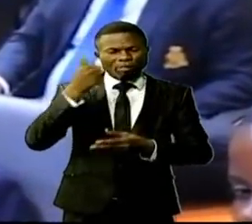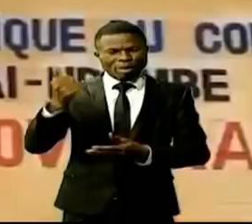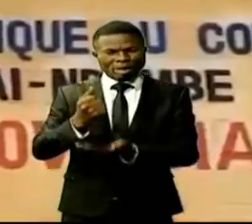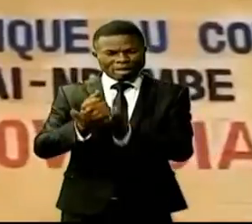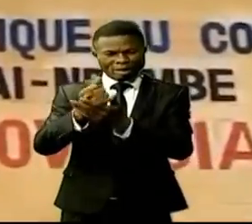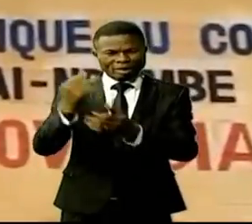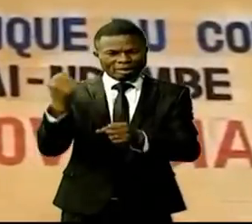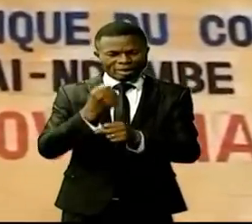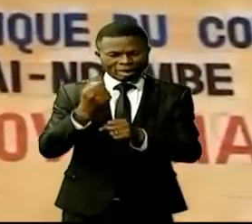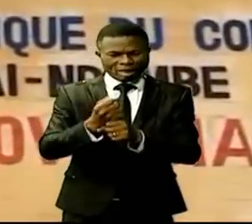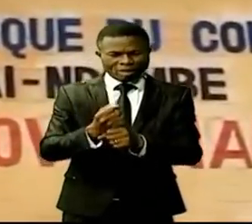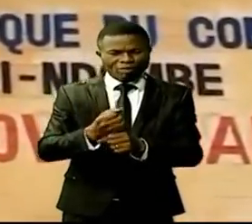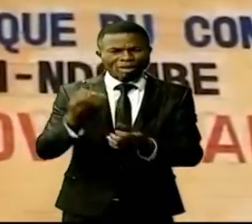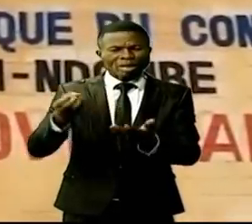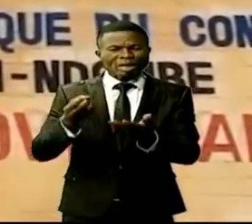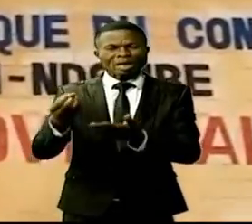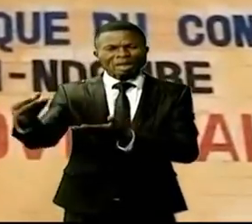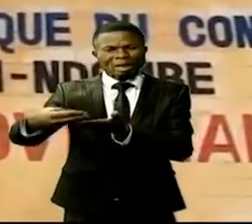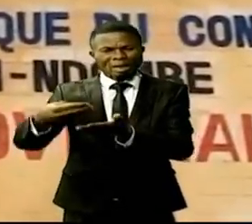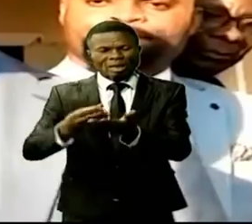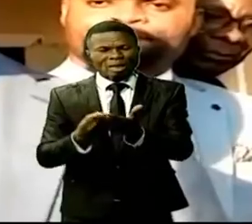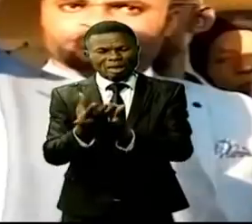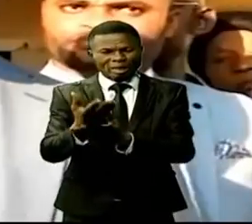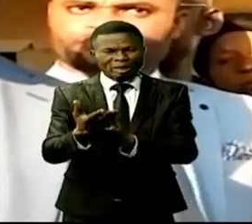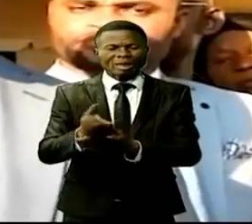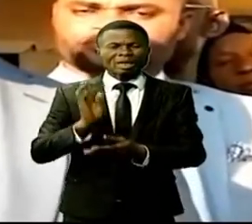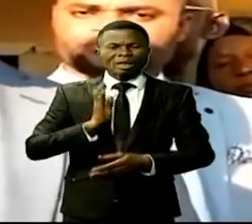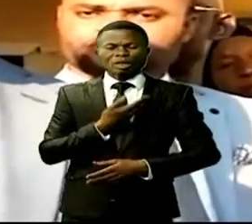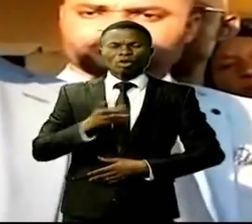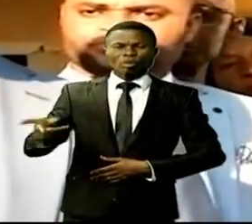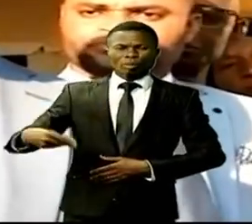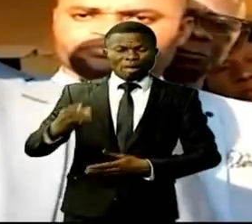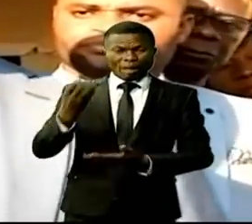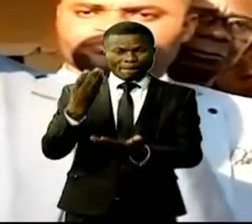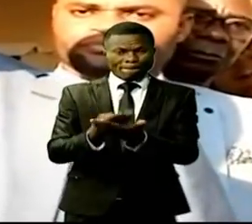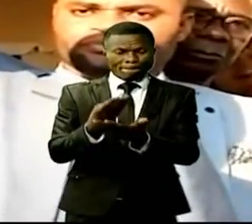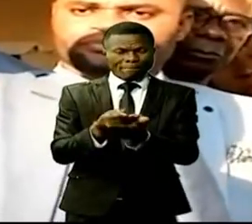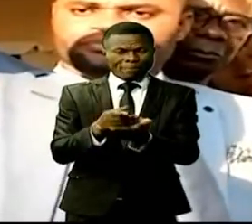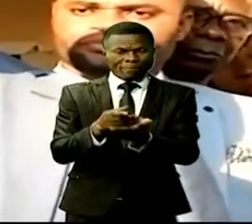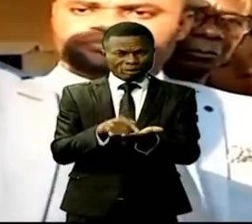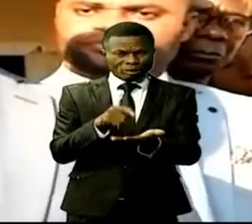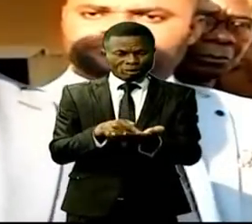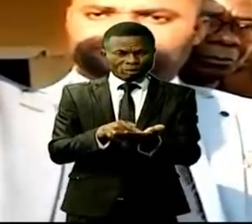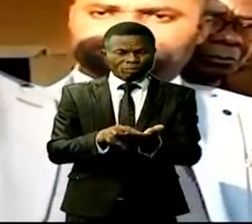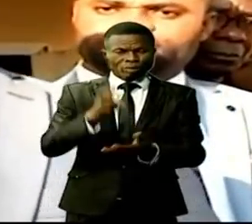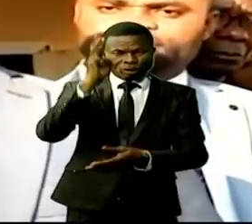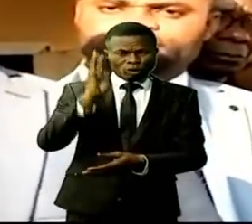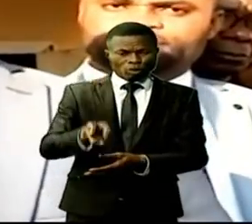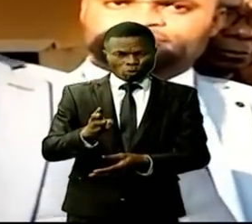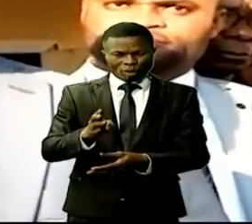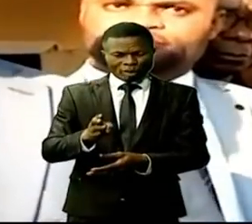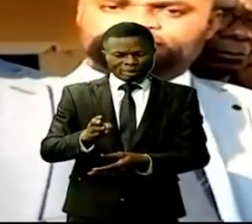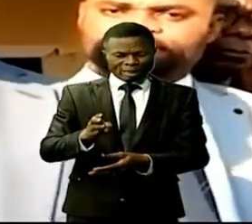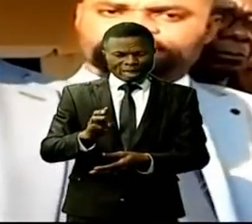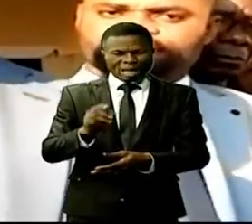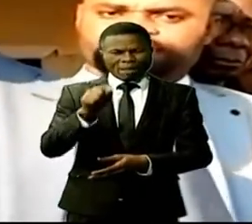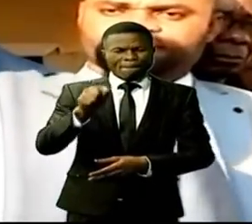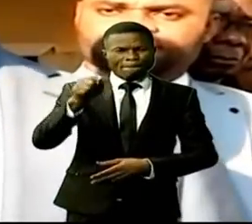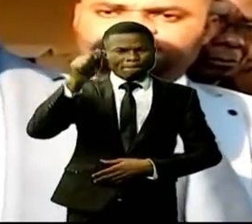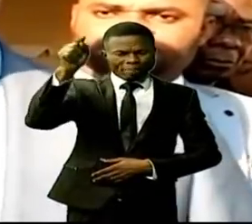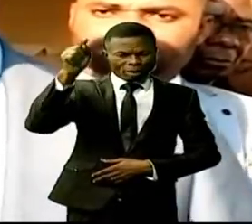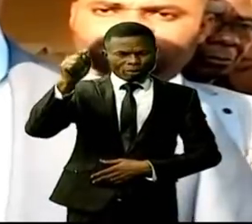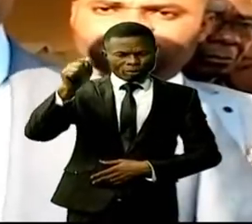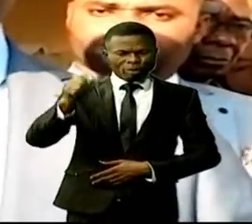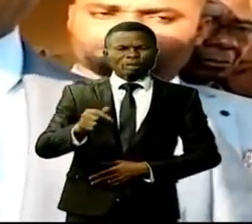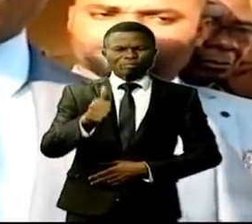devoir encadrer les dépenses de l'année 2022. Ce budget soit élevé à 300 et quelques milliards, ce qui est une très bonne